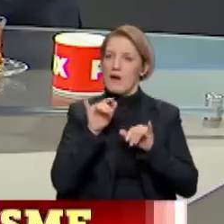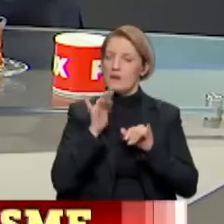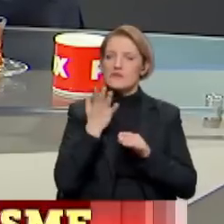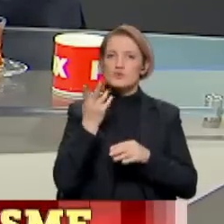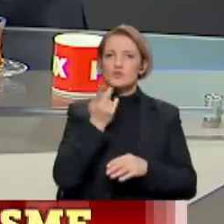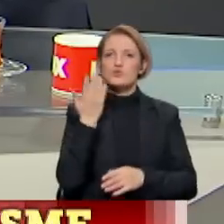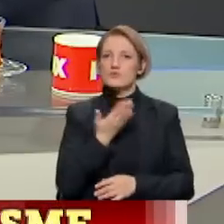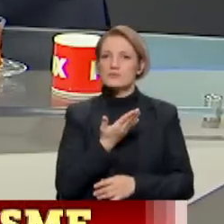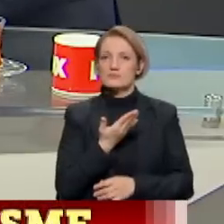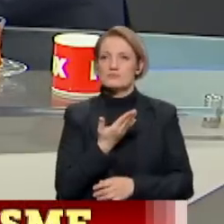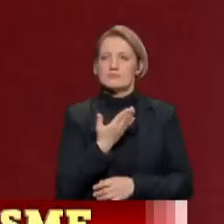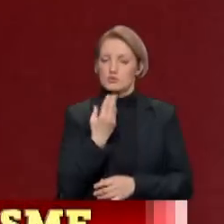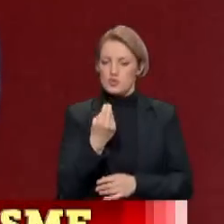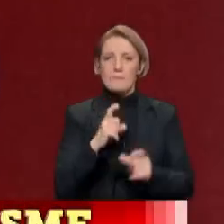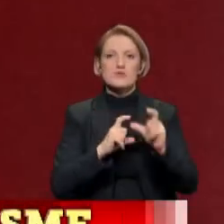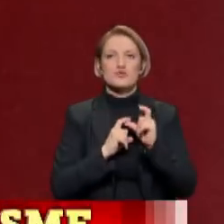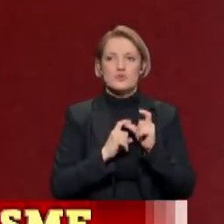Çok güzel bir soru.